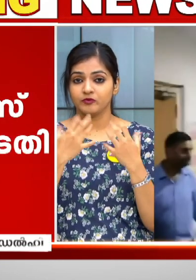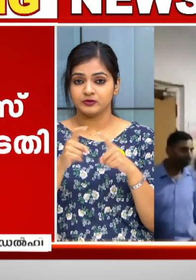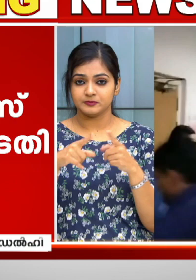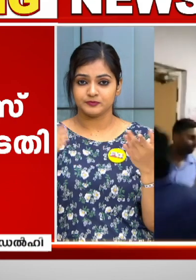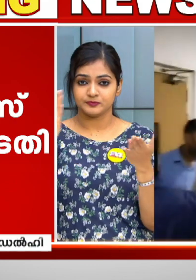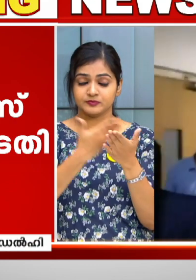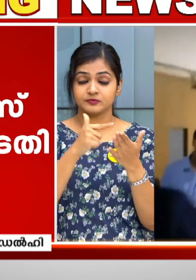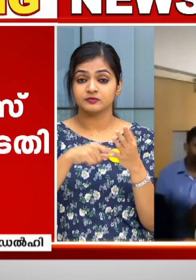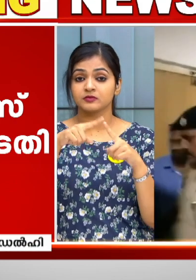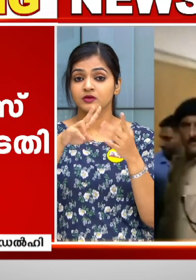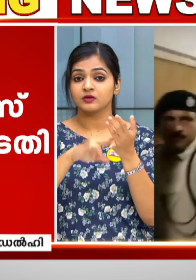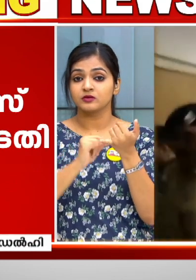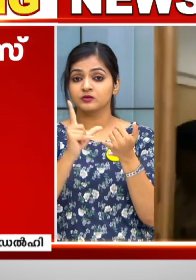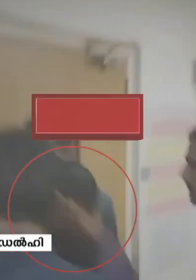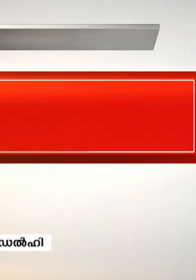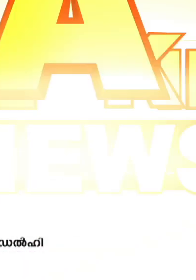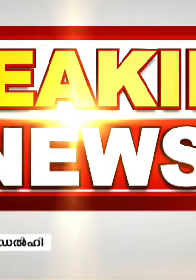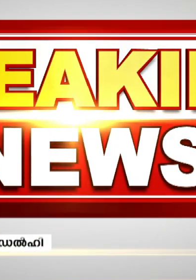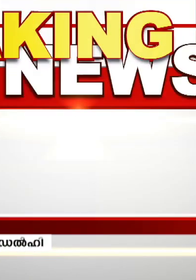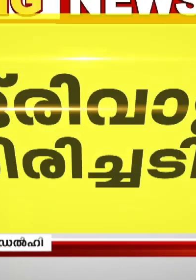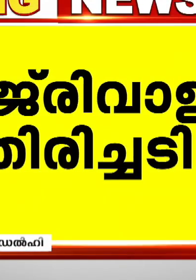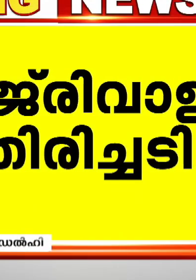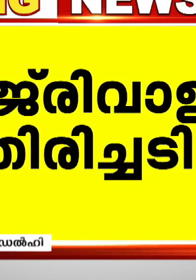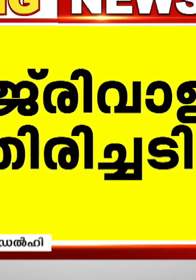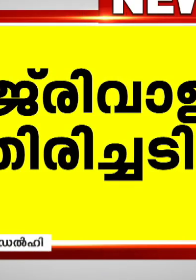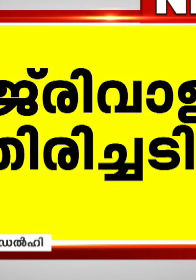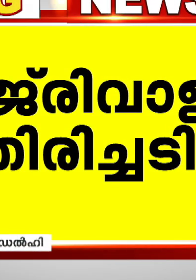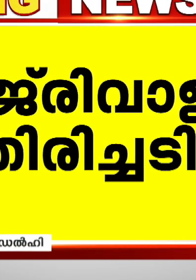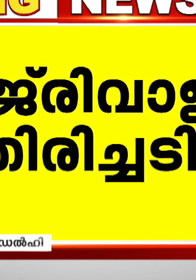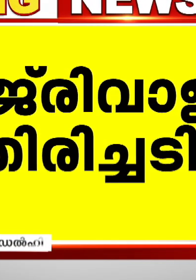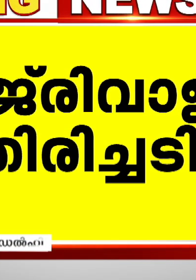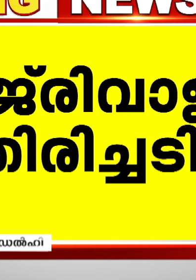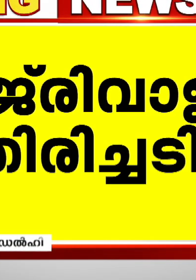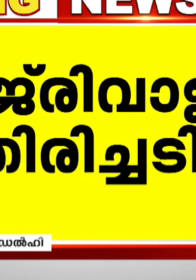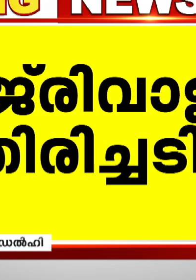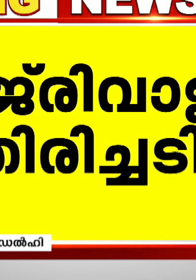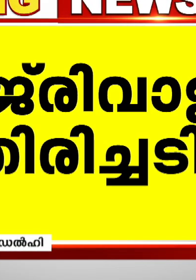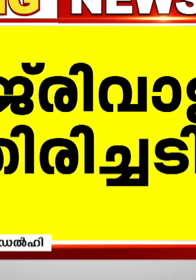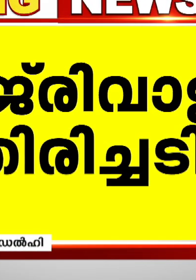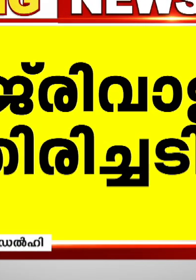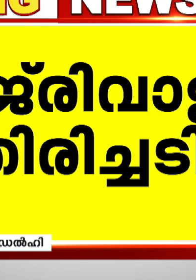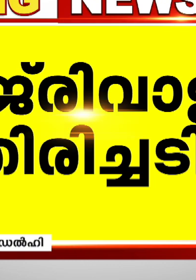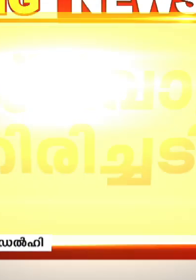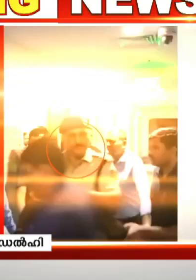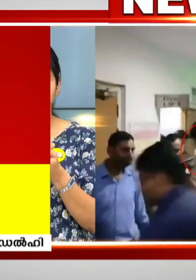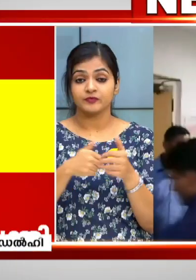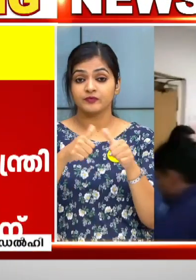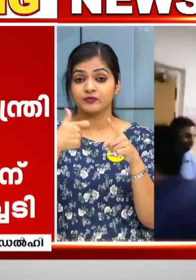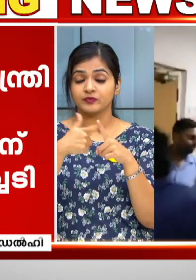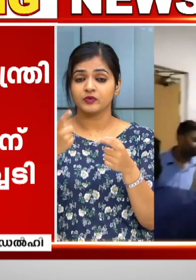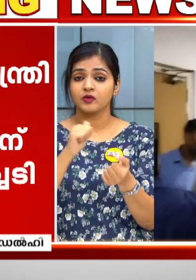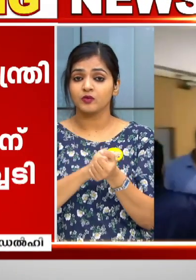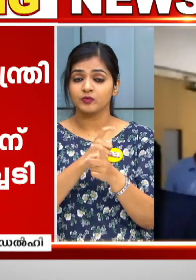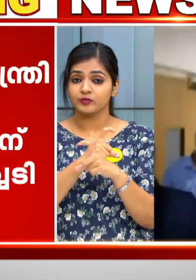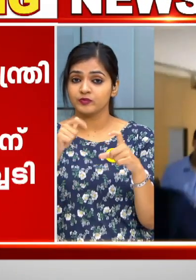ഇൻസുലിൻ ലഭ്യമാക്കണം എന്നുമായിരുന്നു. ഈ ആവശ്യമാണ് കോടതി നിരാകരിച്ചിരിക്കുന്നത്. അദ്ദേഹത്തിന് ആവശ്യമായ ചികിത്സ